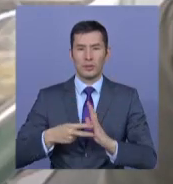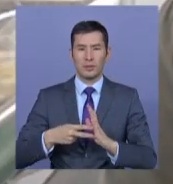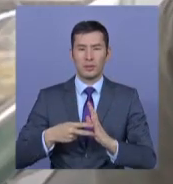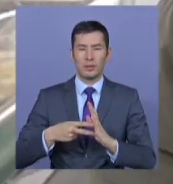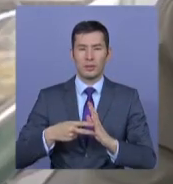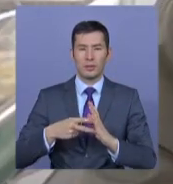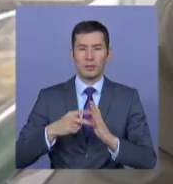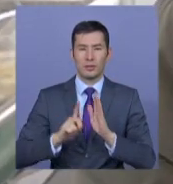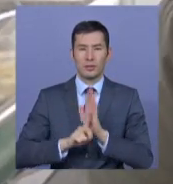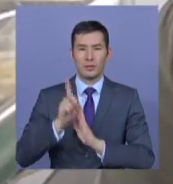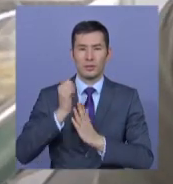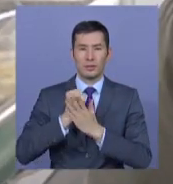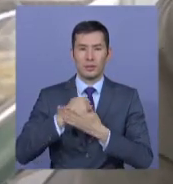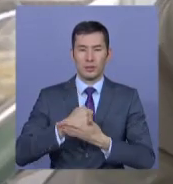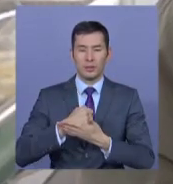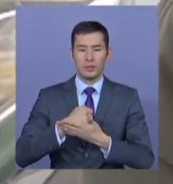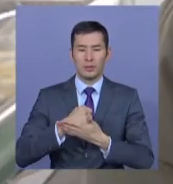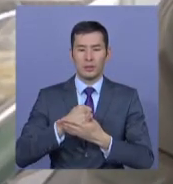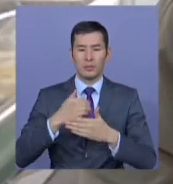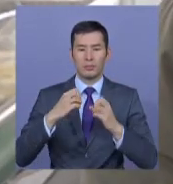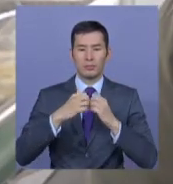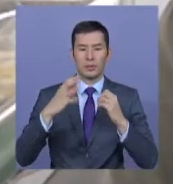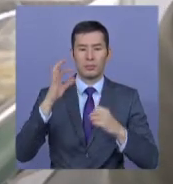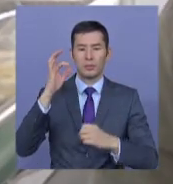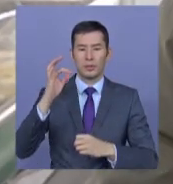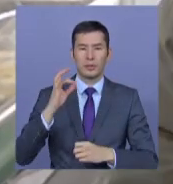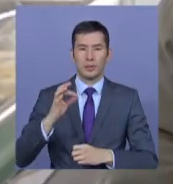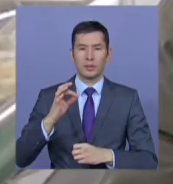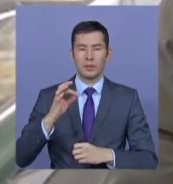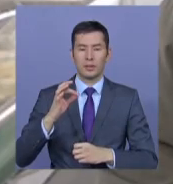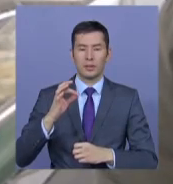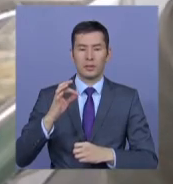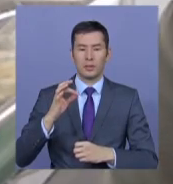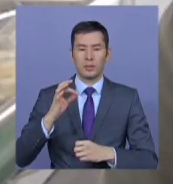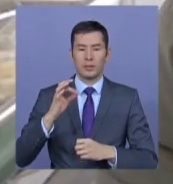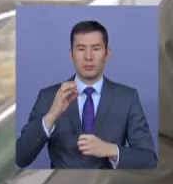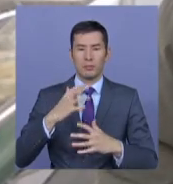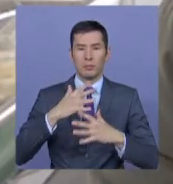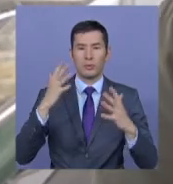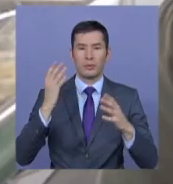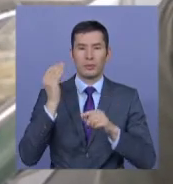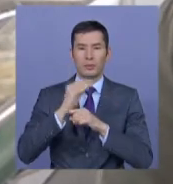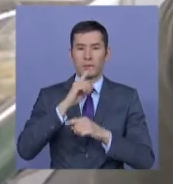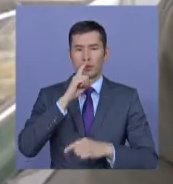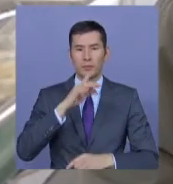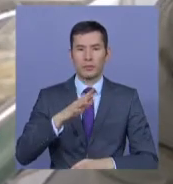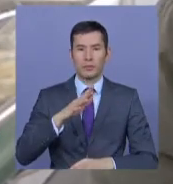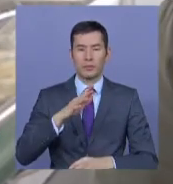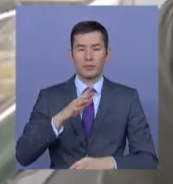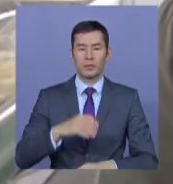заң қабылданғаннан кейін қазір 15% біз 15%-дан артық қойғызбаймыз үстіне. Жаңа